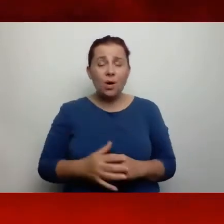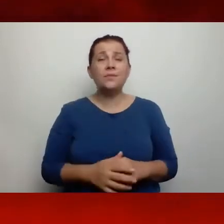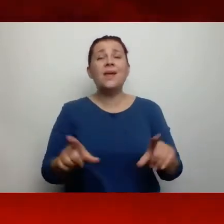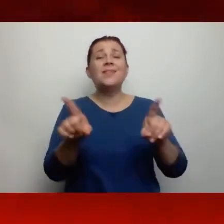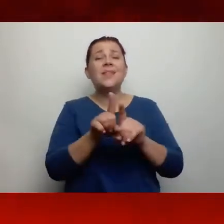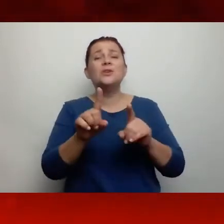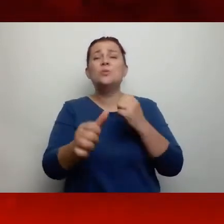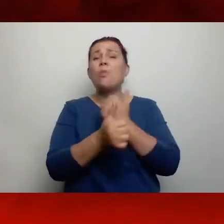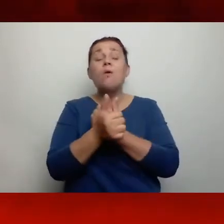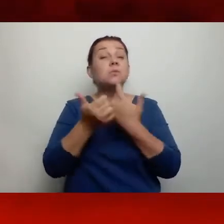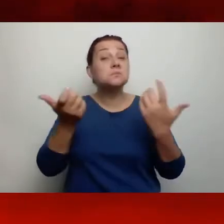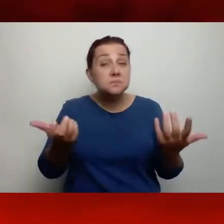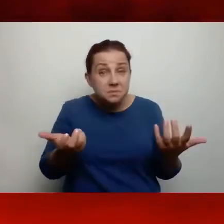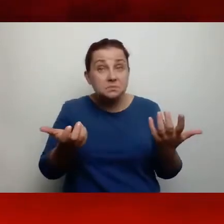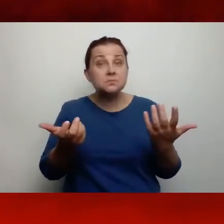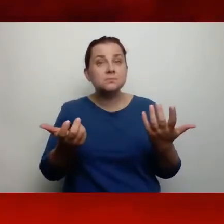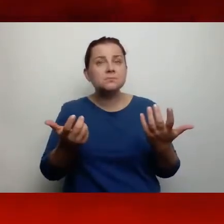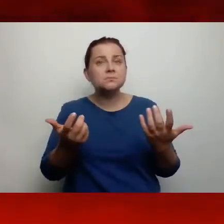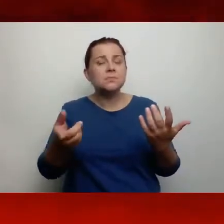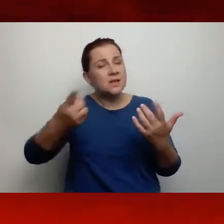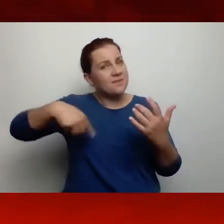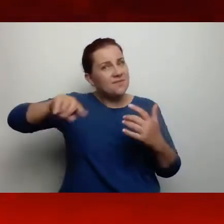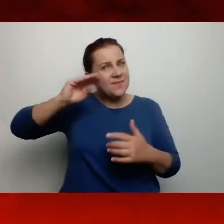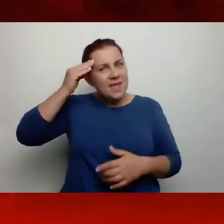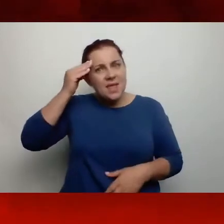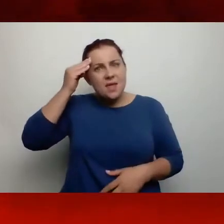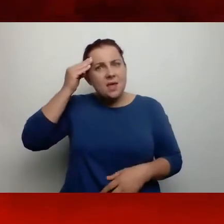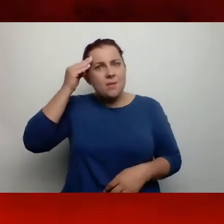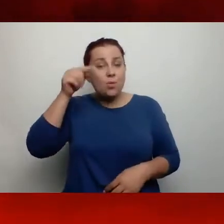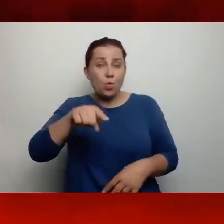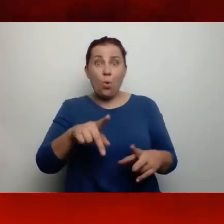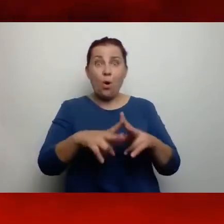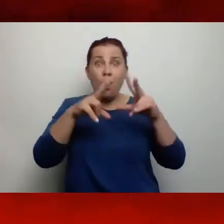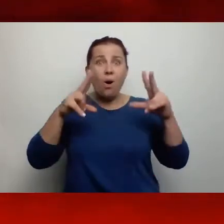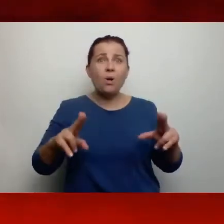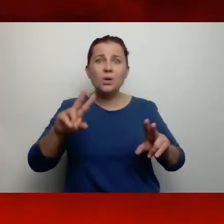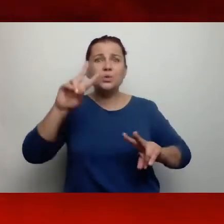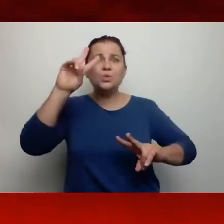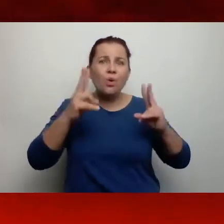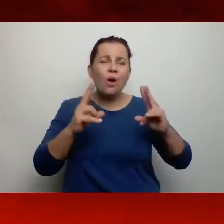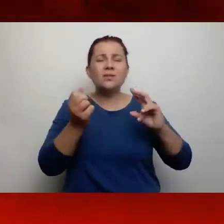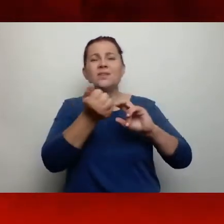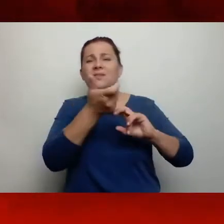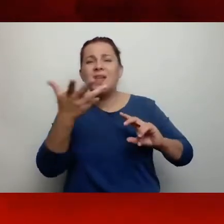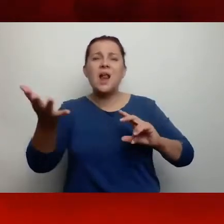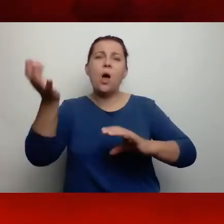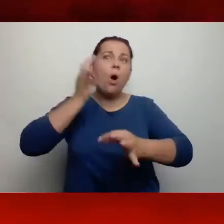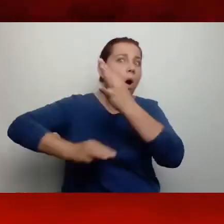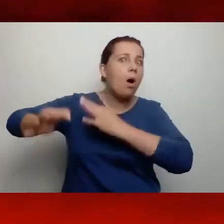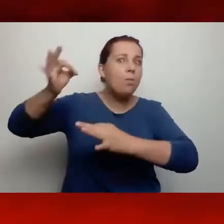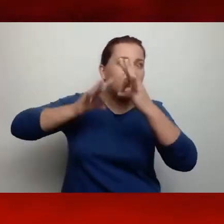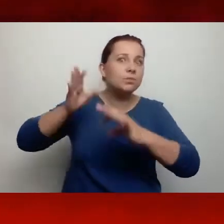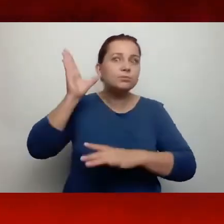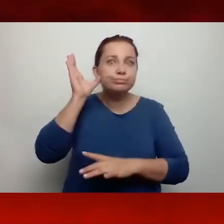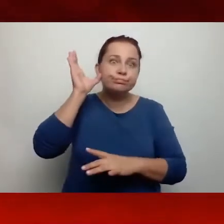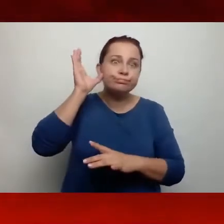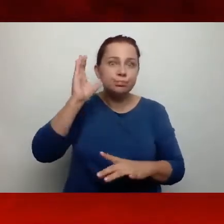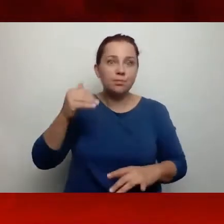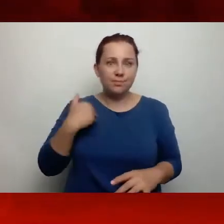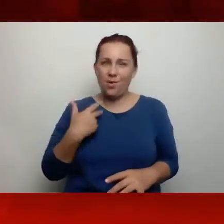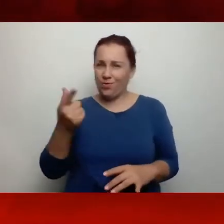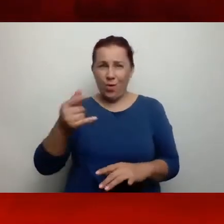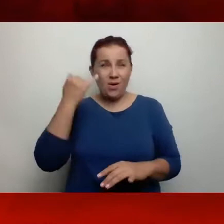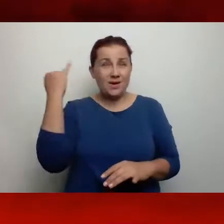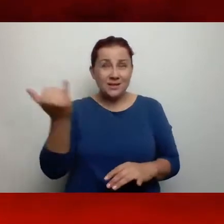często wiemy o tym okresie z licznych anegdot, które, jak wiadomo, nie zawsze są w